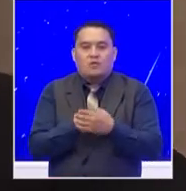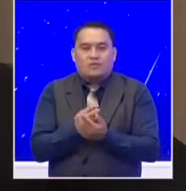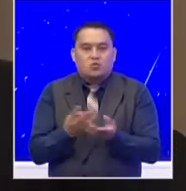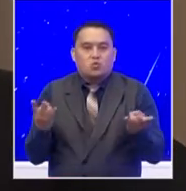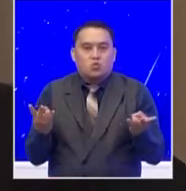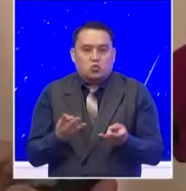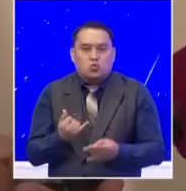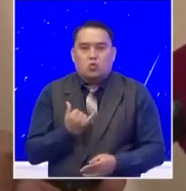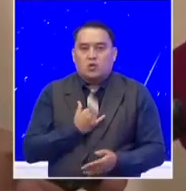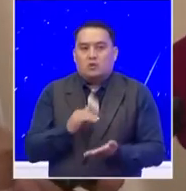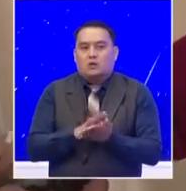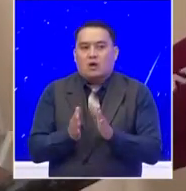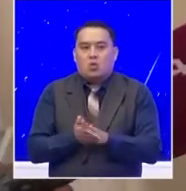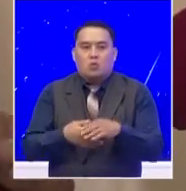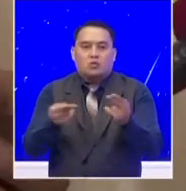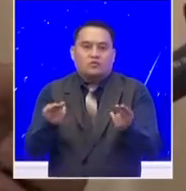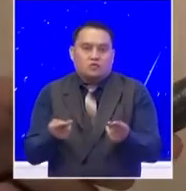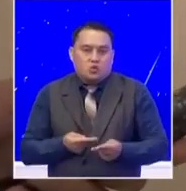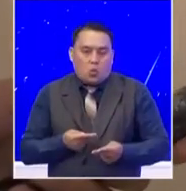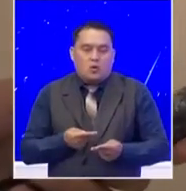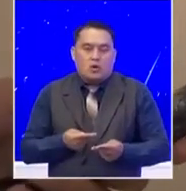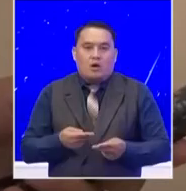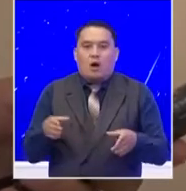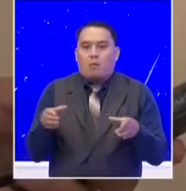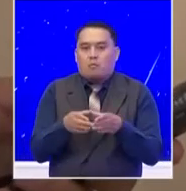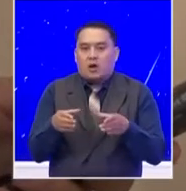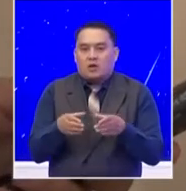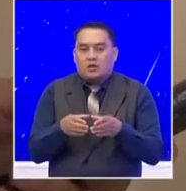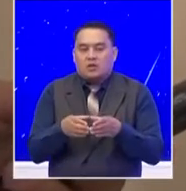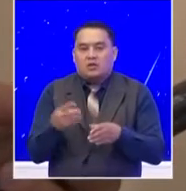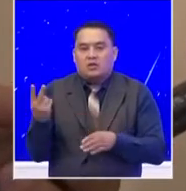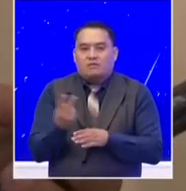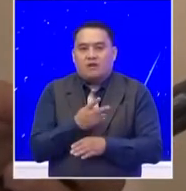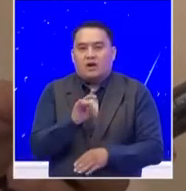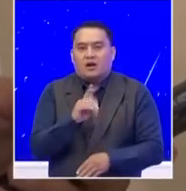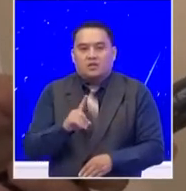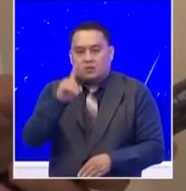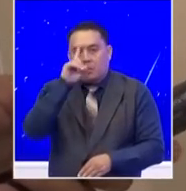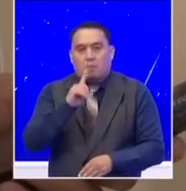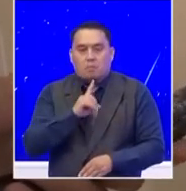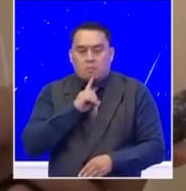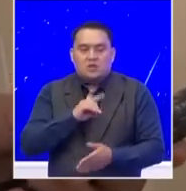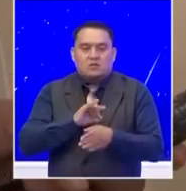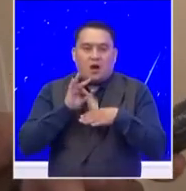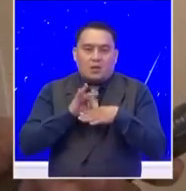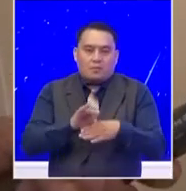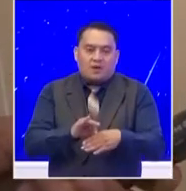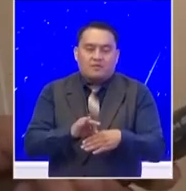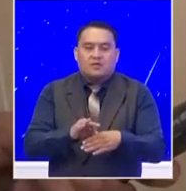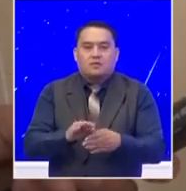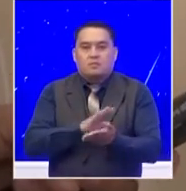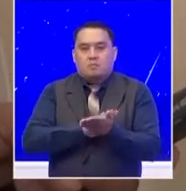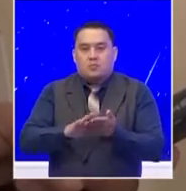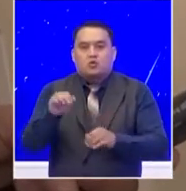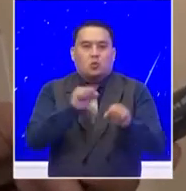руки. У нас заключен договор с дезинфекционной компанией, то есть 2 раза в месяц она будет обязательно